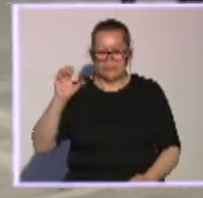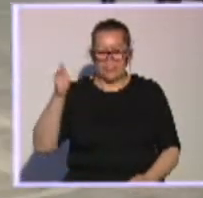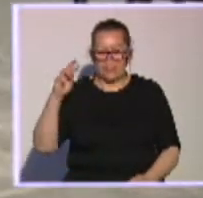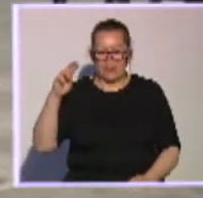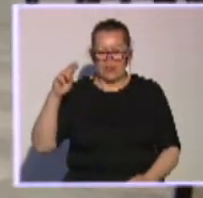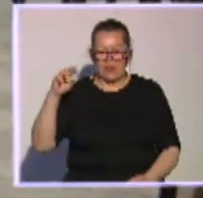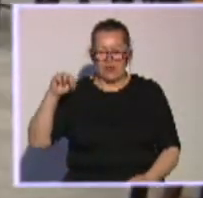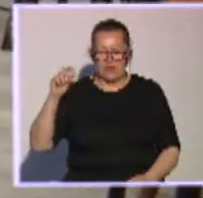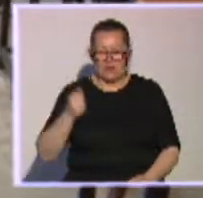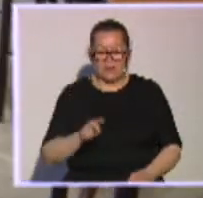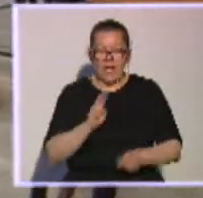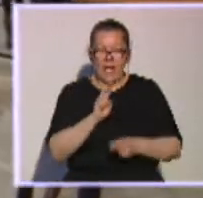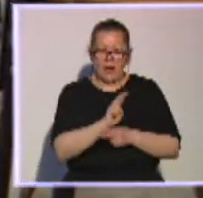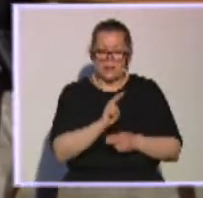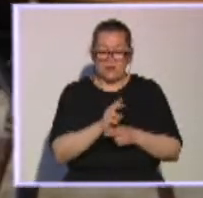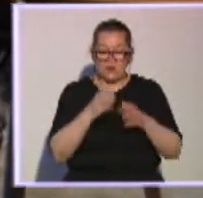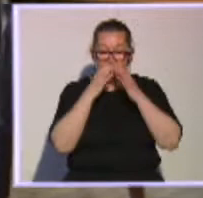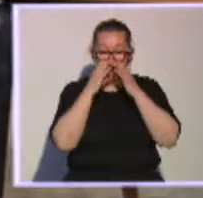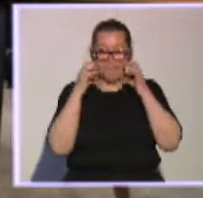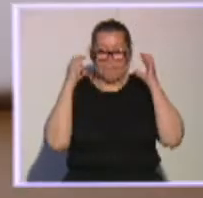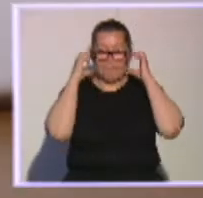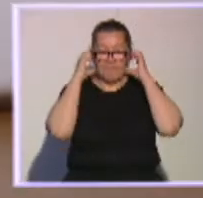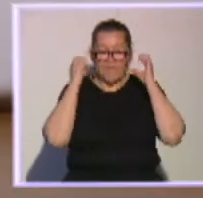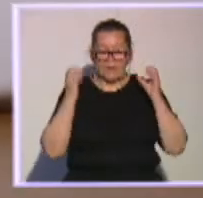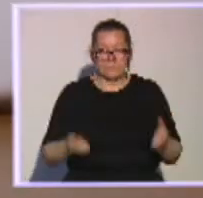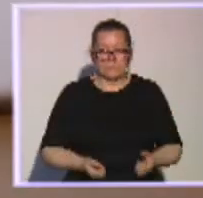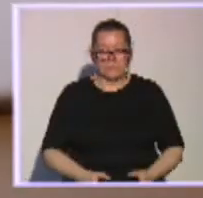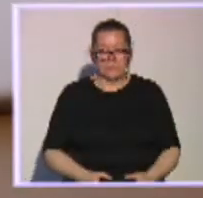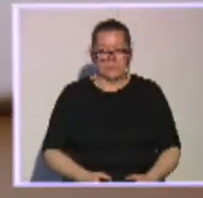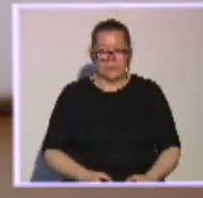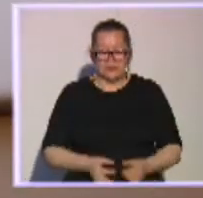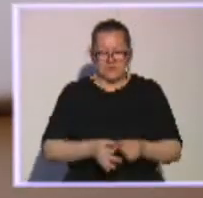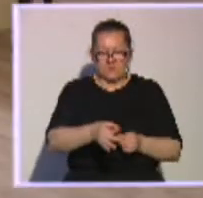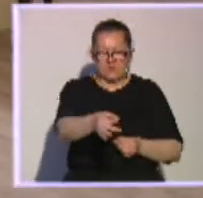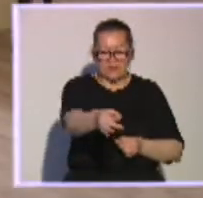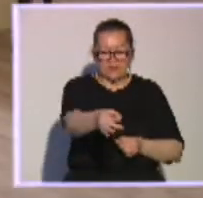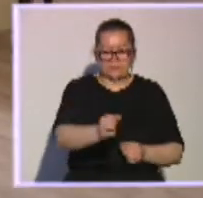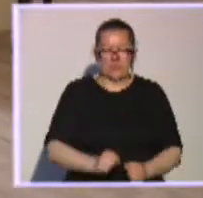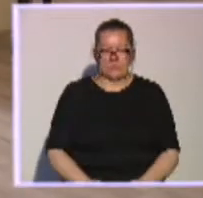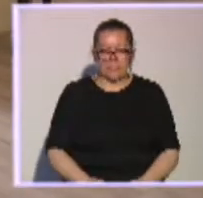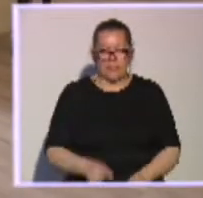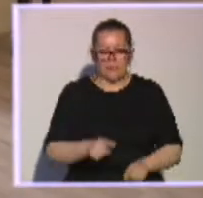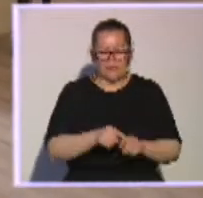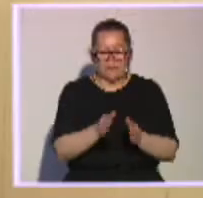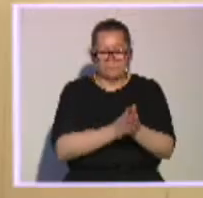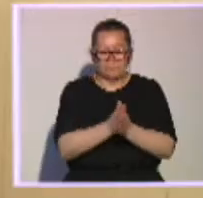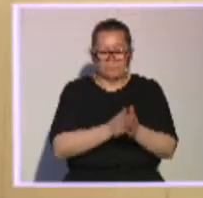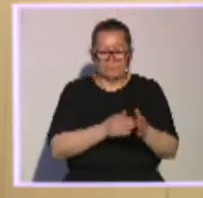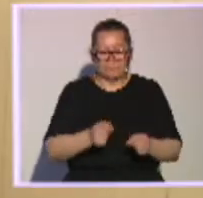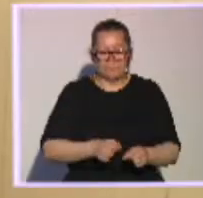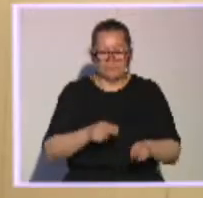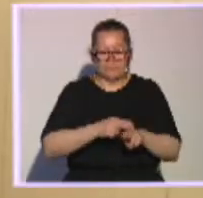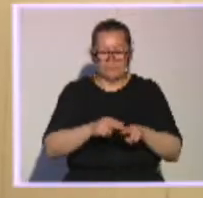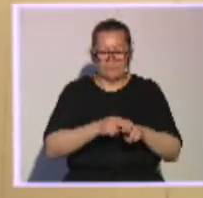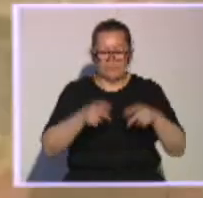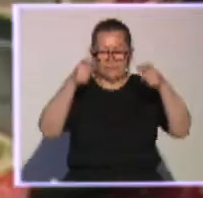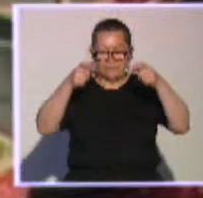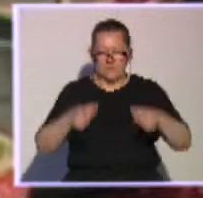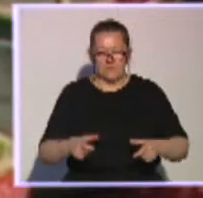valabile măsurile de prevenție, purtarea măștii în spațiile închise, păstrarea distanței fizice și dezinfectarea unităților de învățământ.